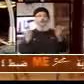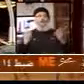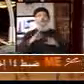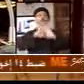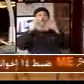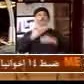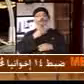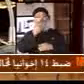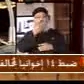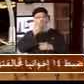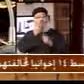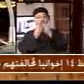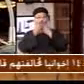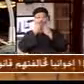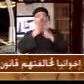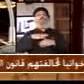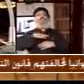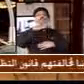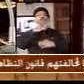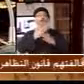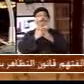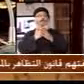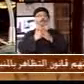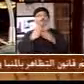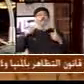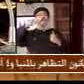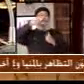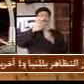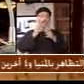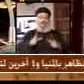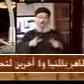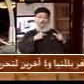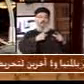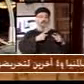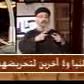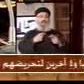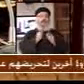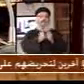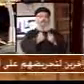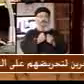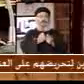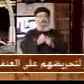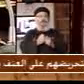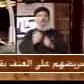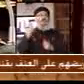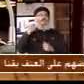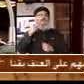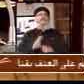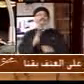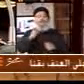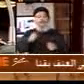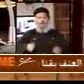فأكل الجميع وشبعوا. ثم رفعوا ما فضل من الكسر 7 سلال